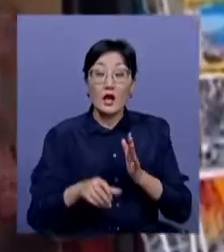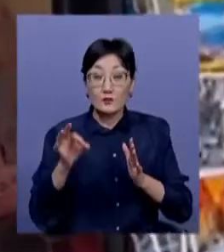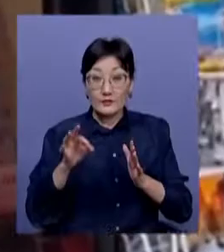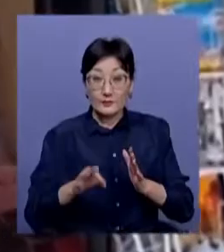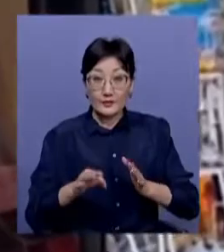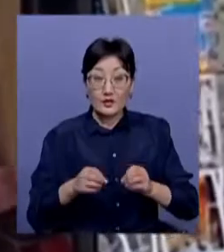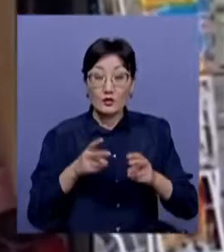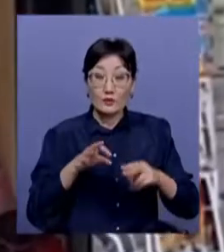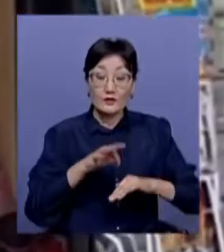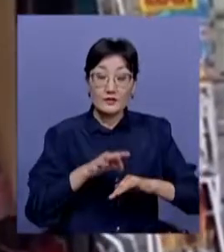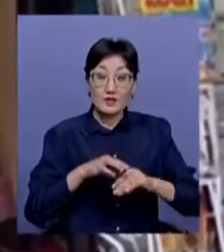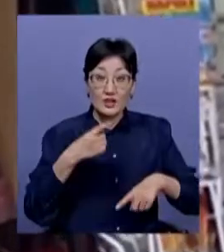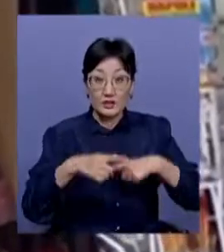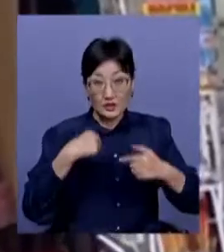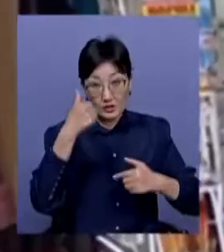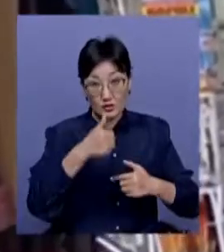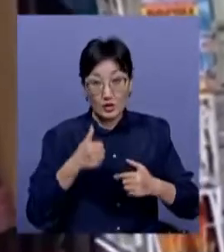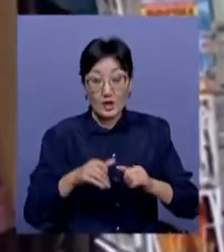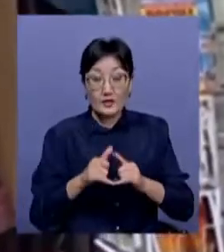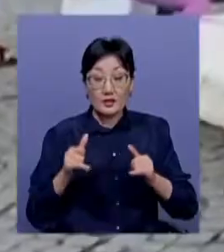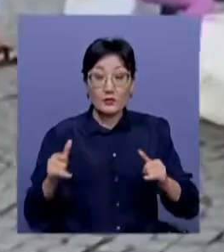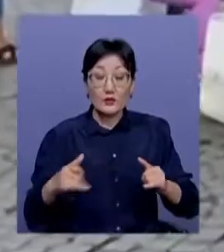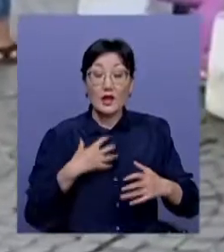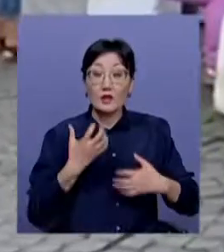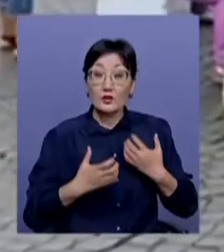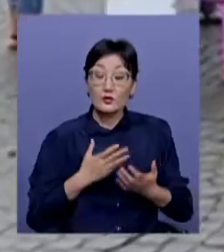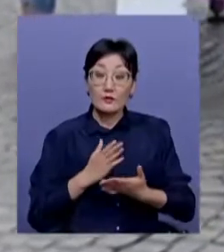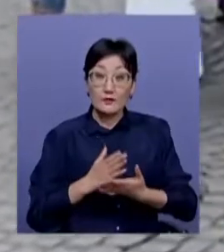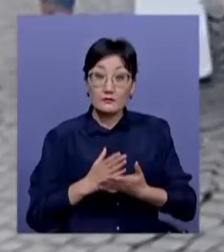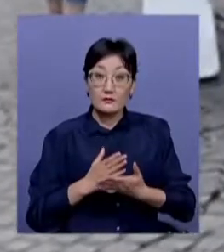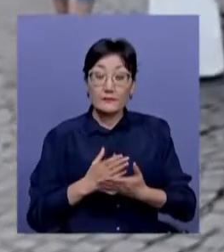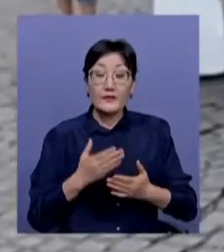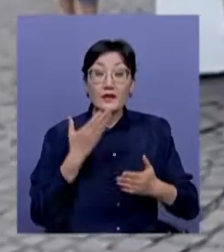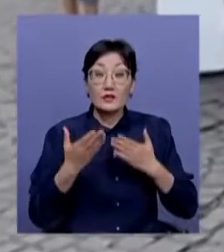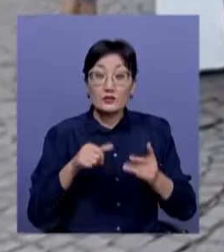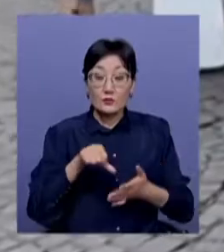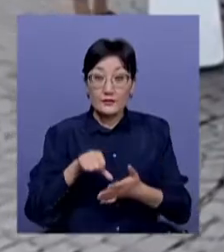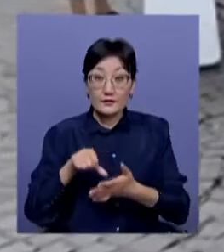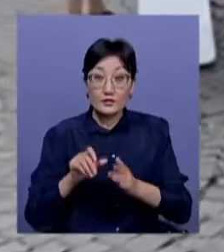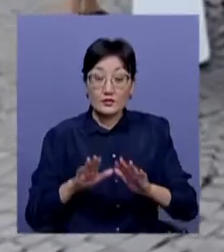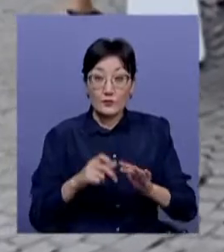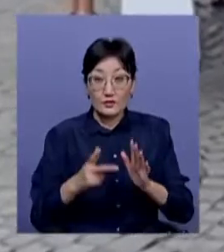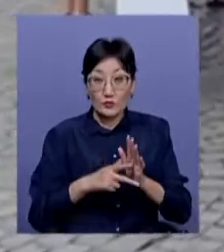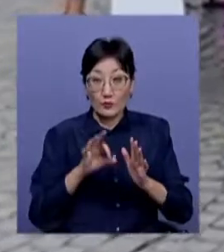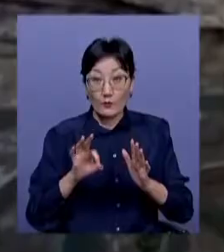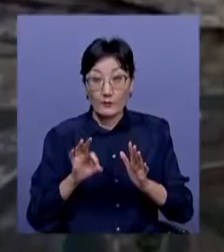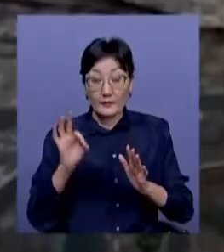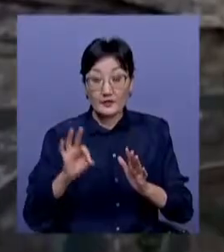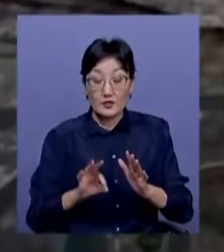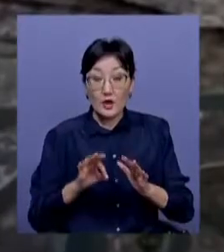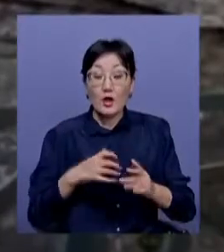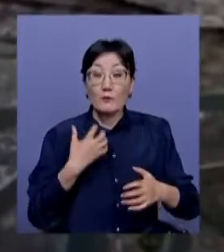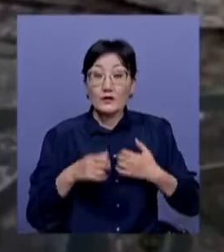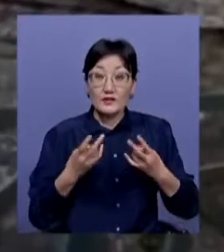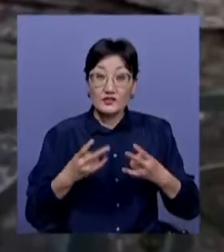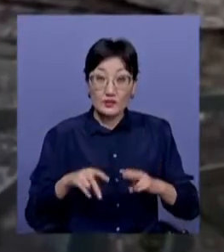60% қауіпті дерттің келесі жылы да тарайтындығына алаңдаушылық білдірді. Сауалнамаға қатысушылардың тек 18% ғана үрейленуге